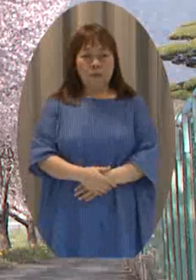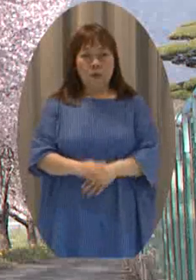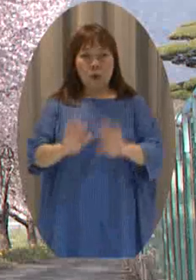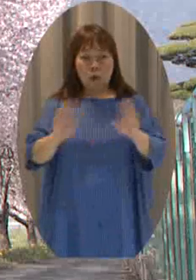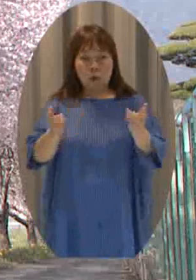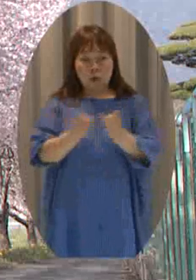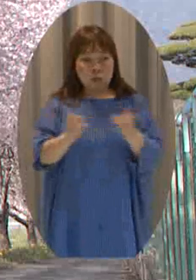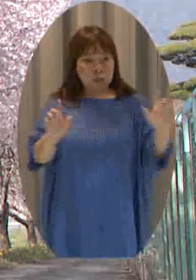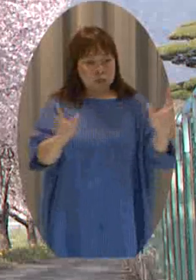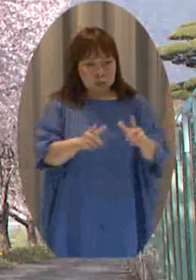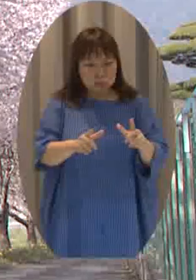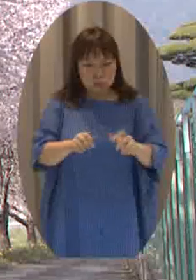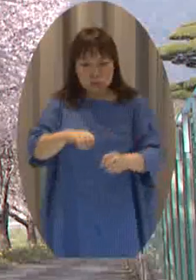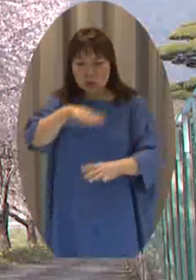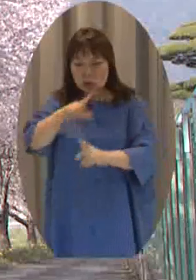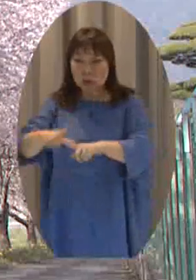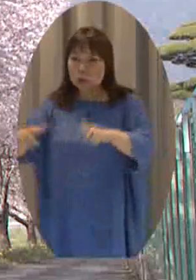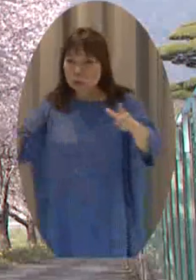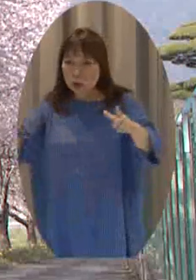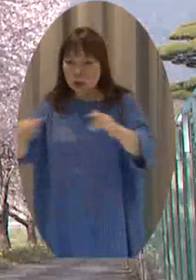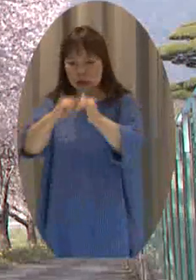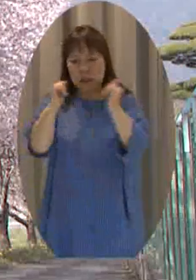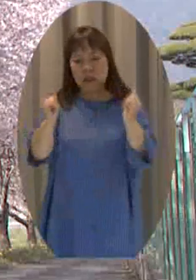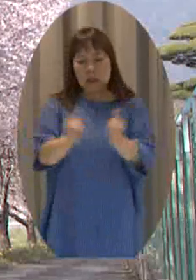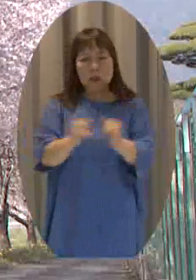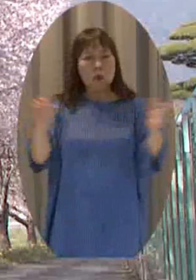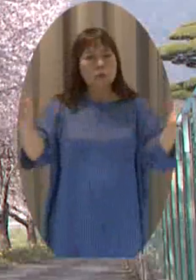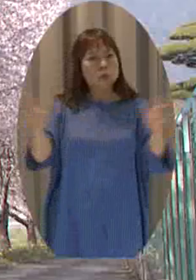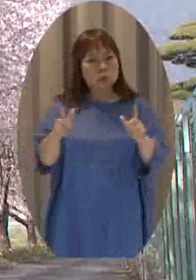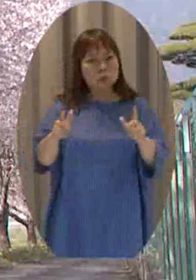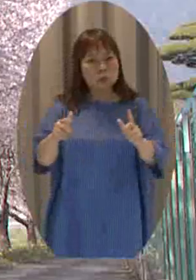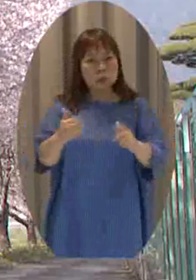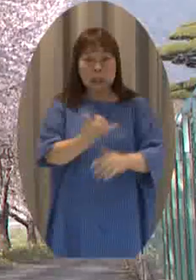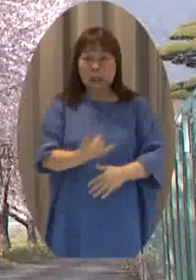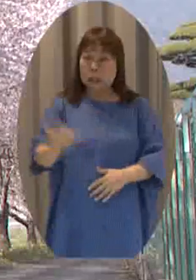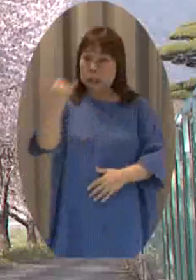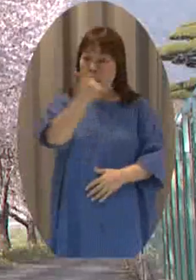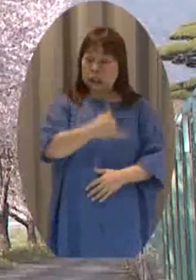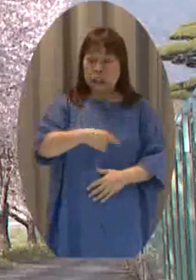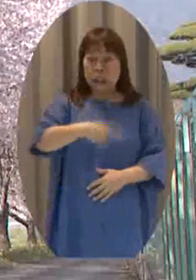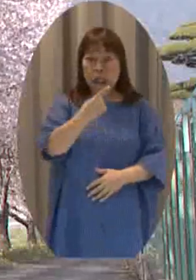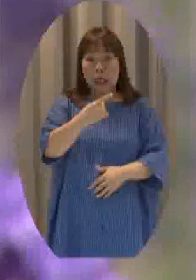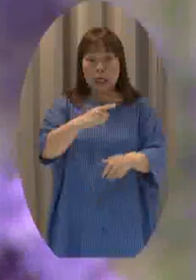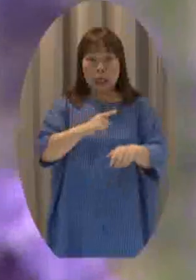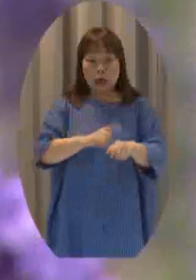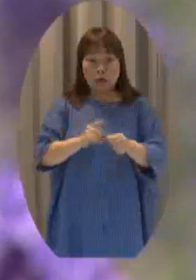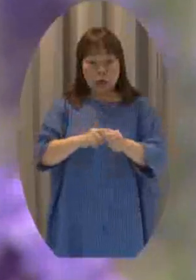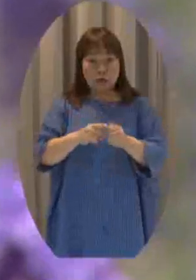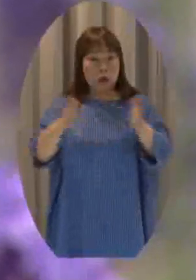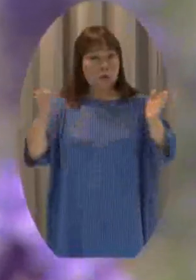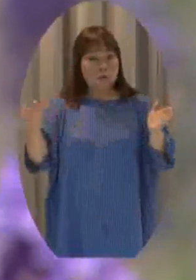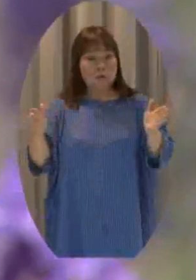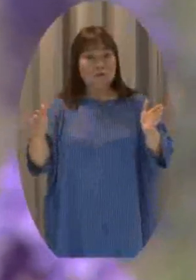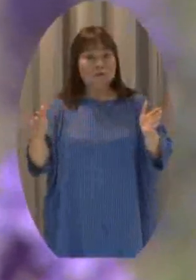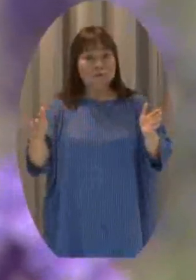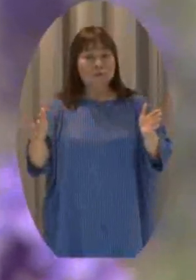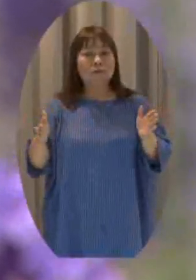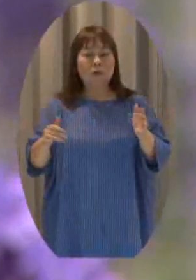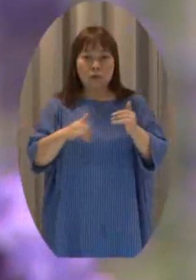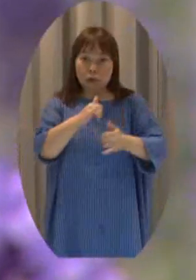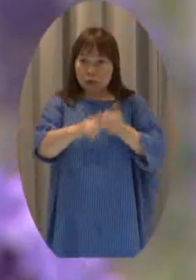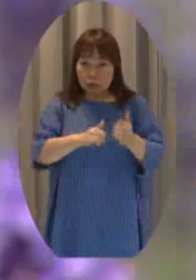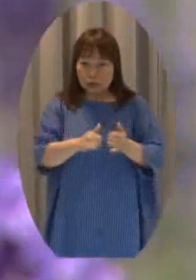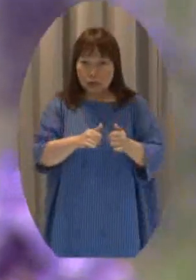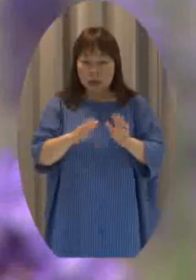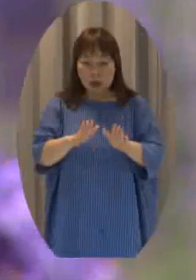少子高齢化、人口減少、人生100年時代の到来。近年、